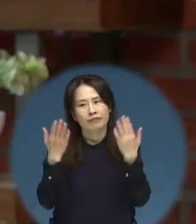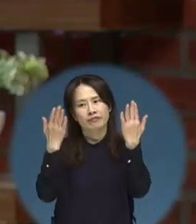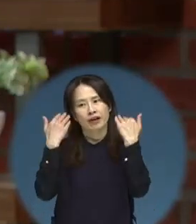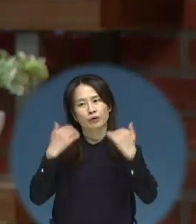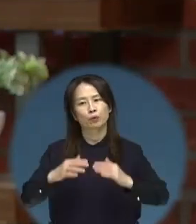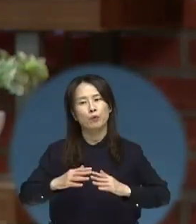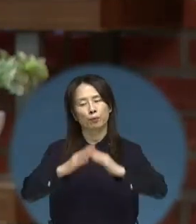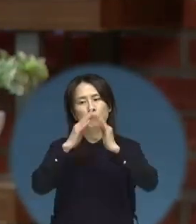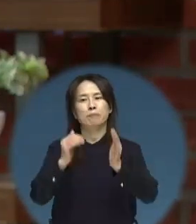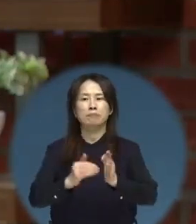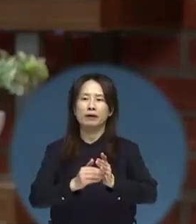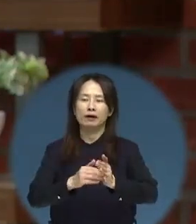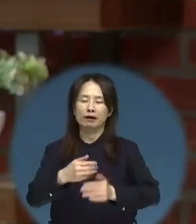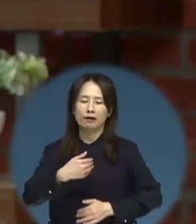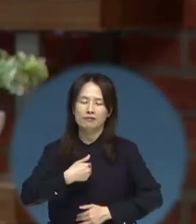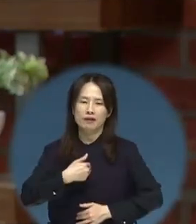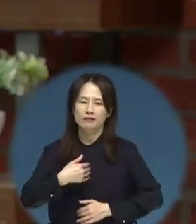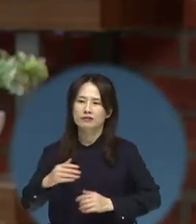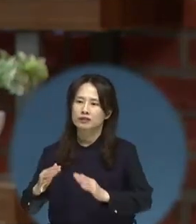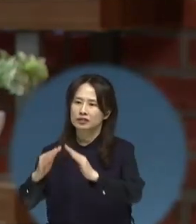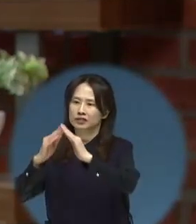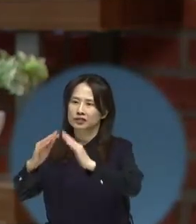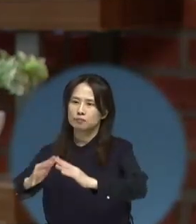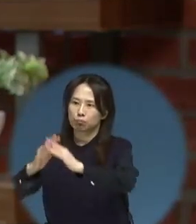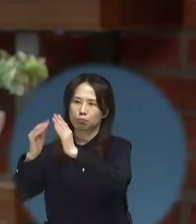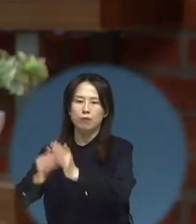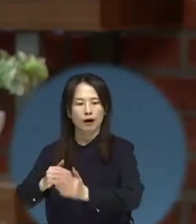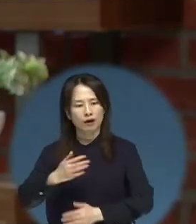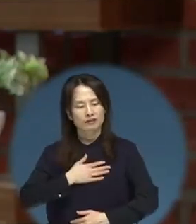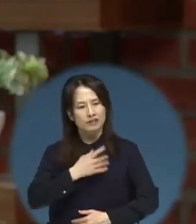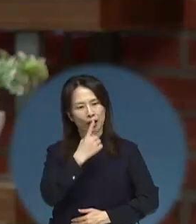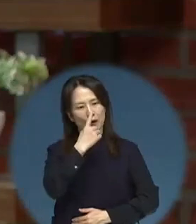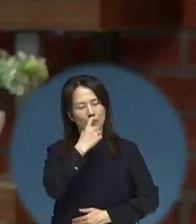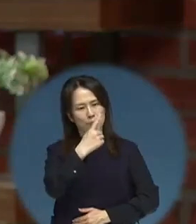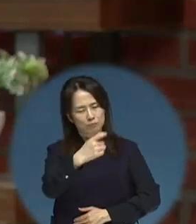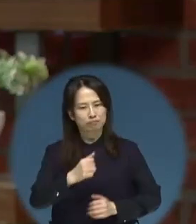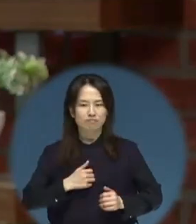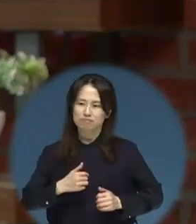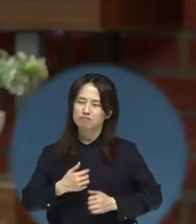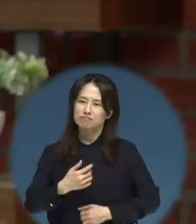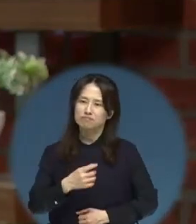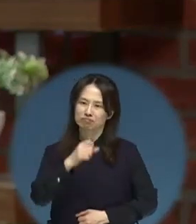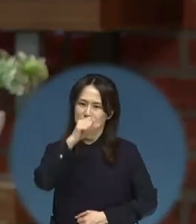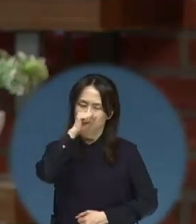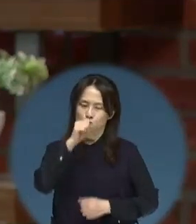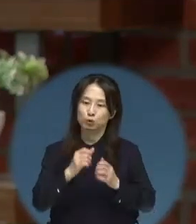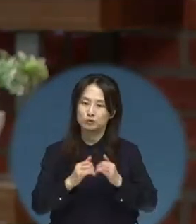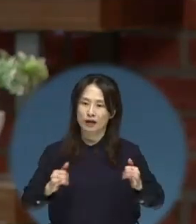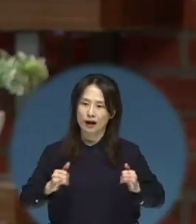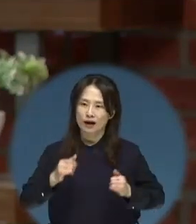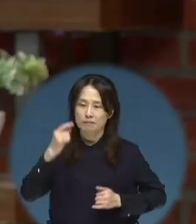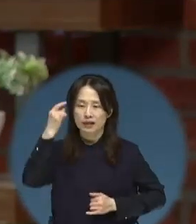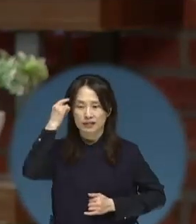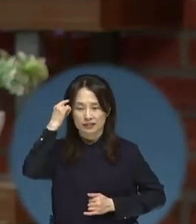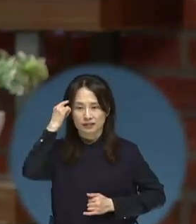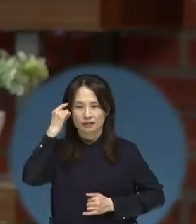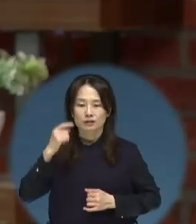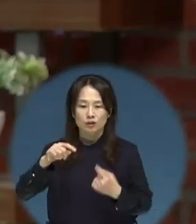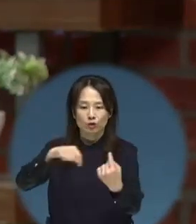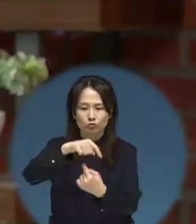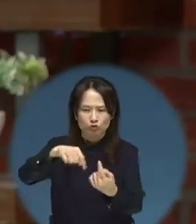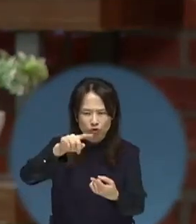사람이다. 난 집도 지었고 학교도 지어. 나 대단하지. 나 멋있지. 예. 이런 사람이 되고 싶었어요. 그러니까 예. 운영에 대해서 생각하지도